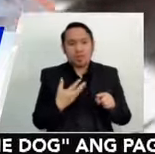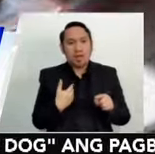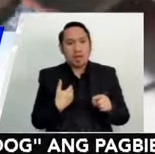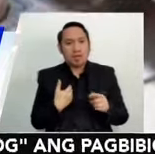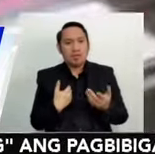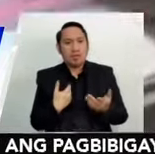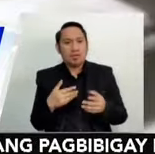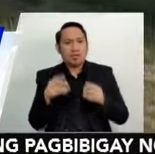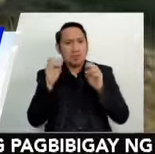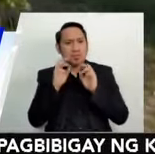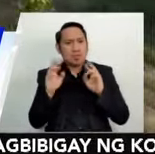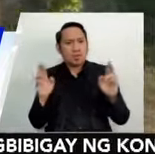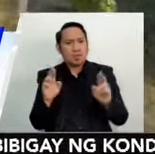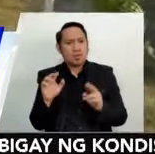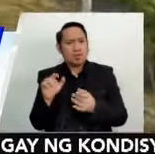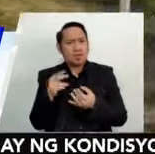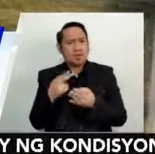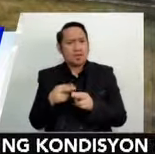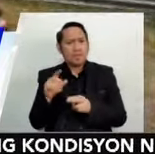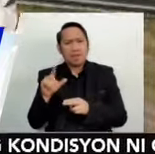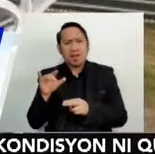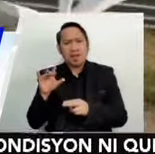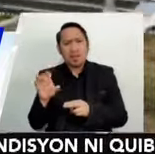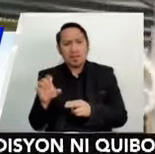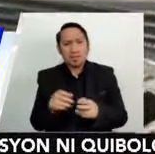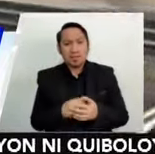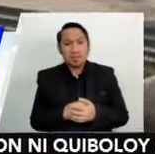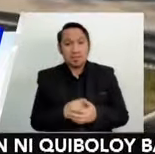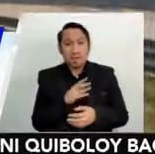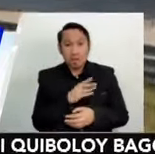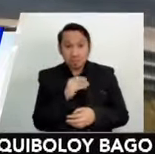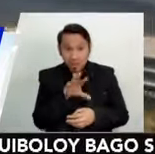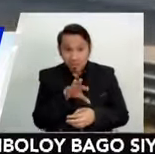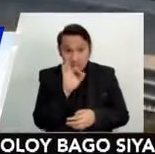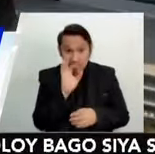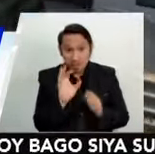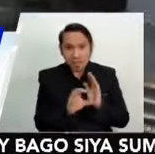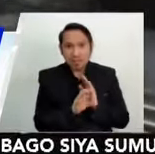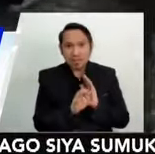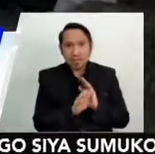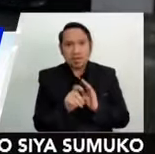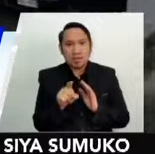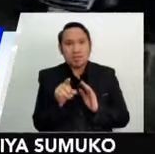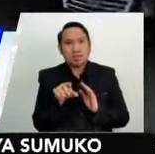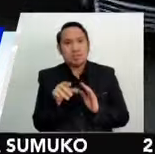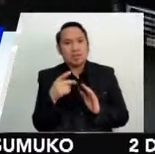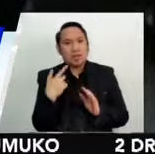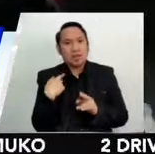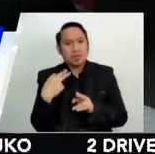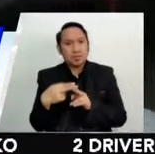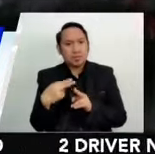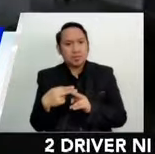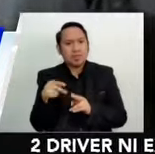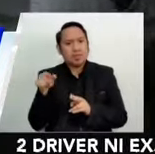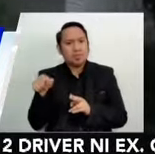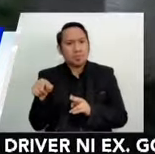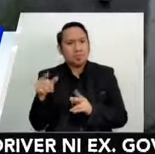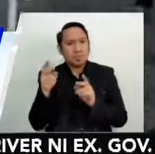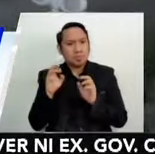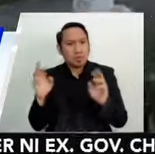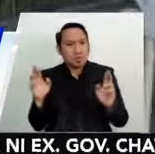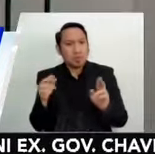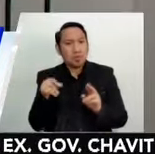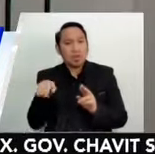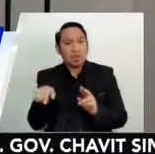Alice Guo. Isang na-impound na sasakyan rin sa mga villa ang nakitang nakapangalan kay Guo base sa verifikasyon ng